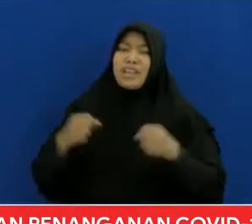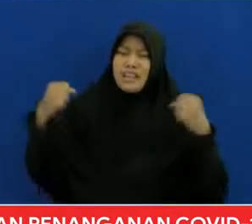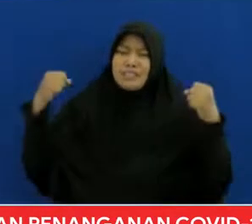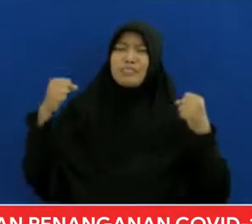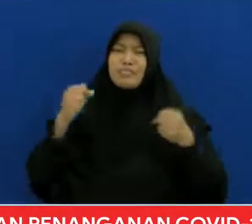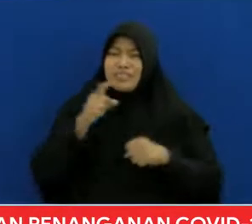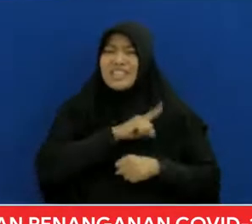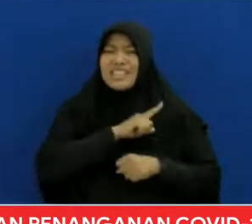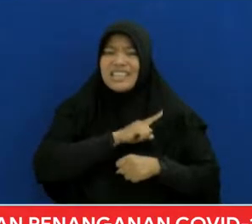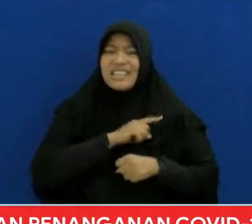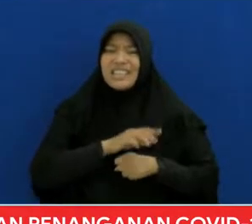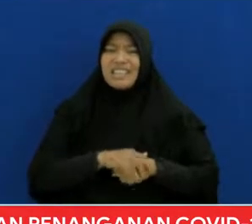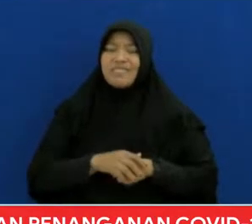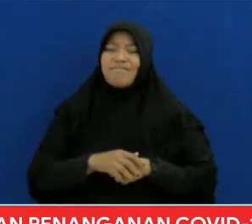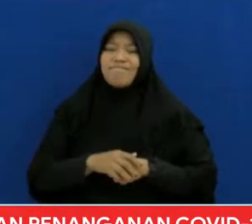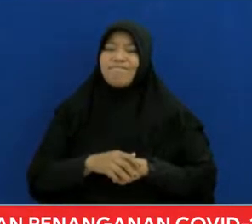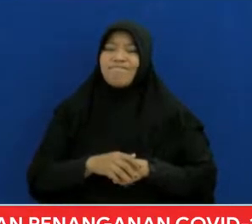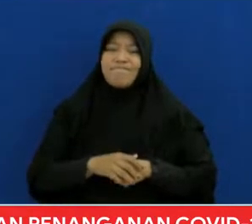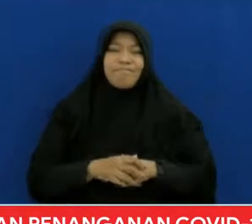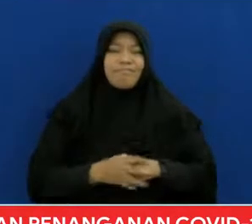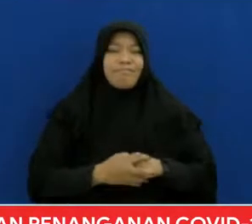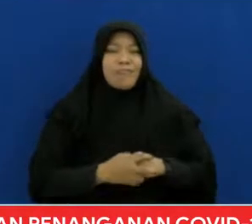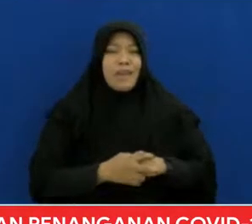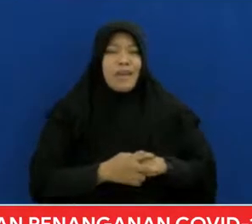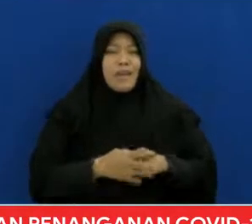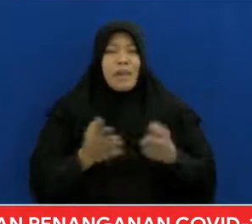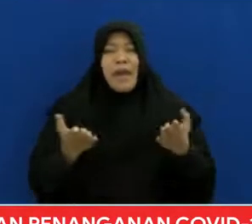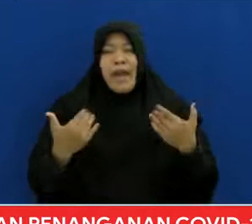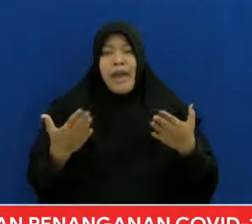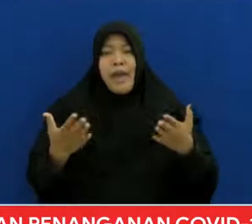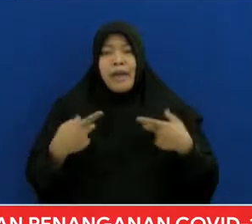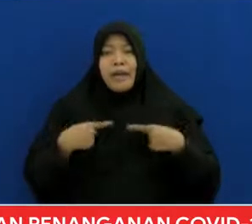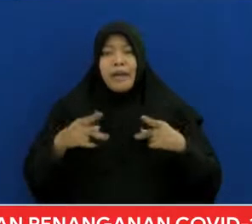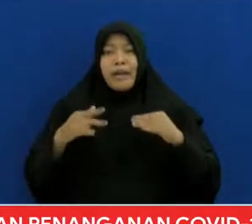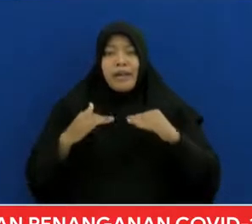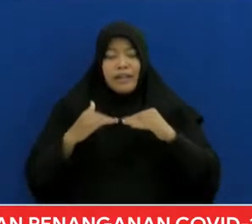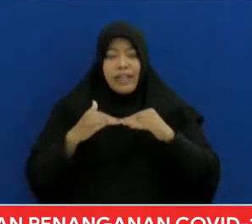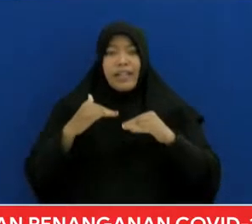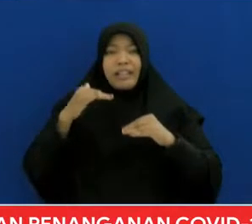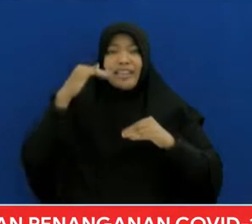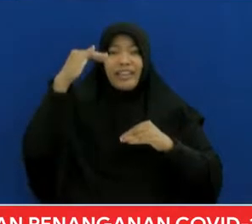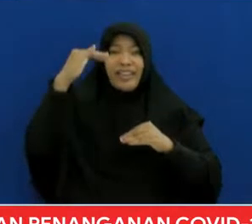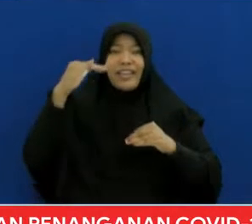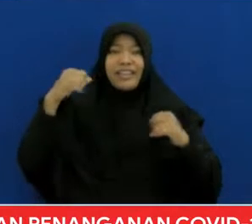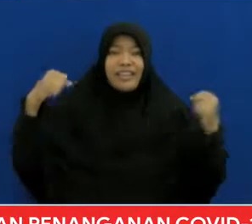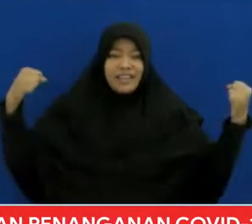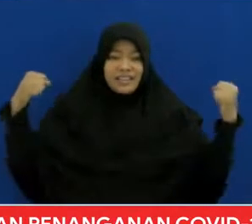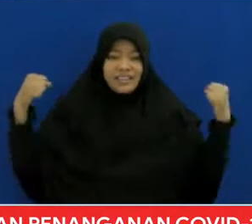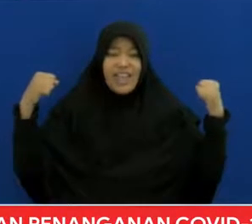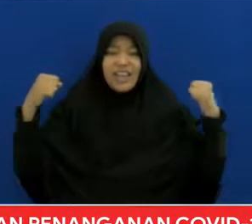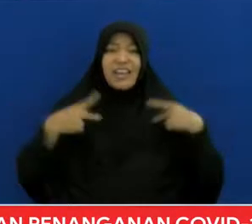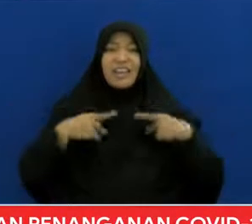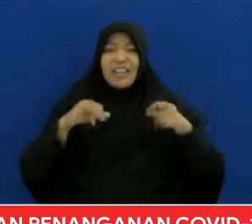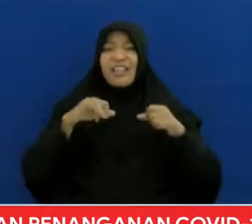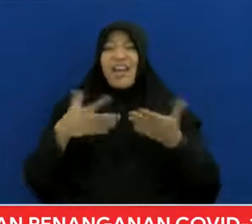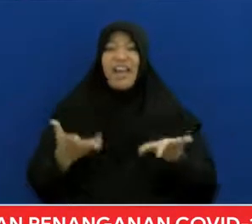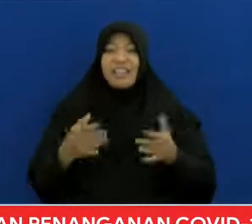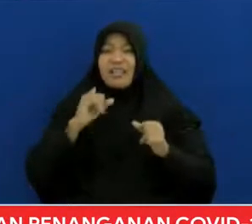sendiri. Untuk itu, marilah kita tingkatkan daya tahan tubuh kita atau imunitas